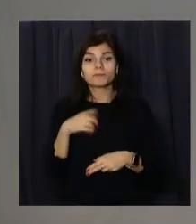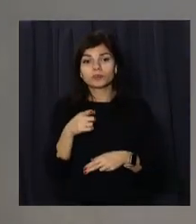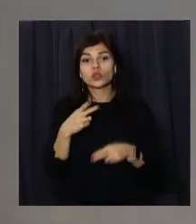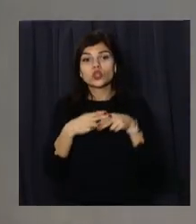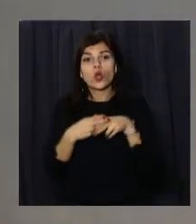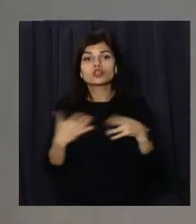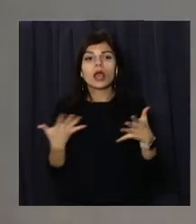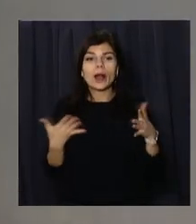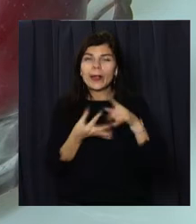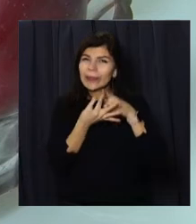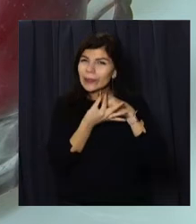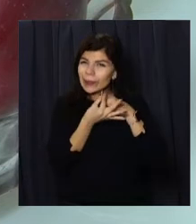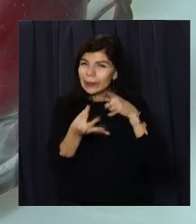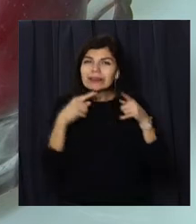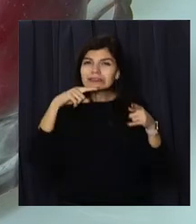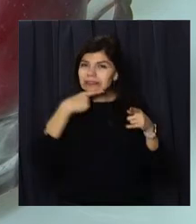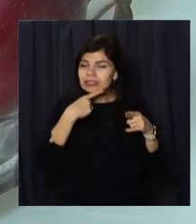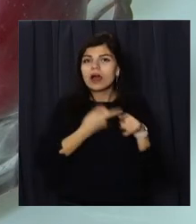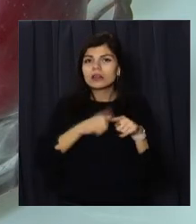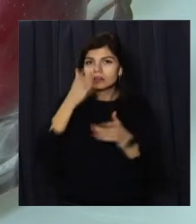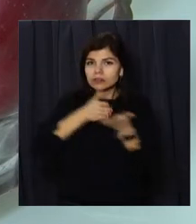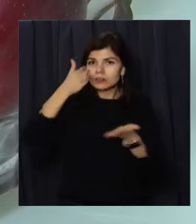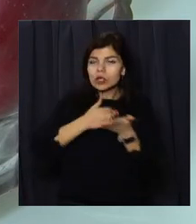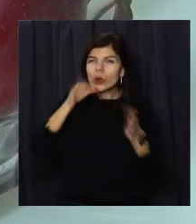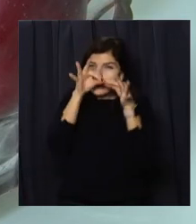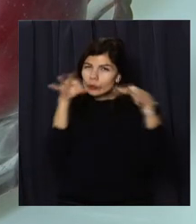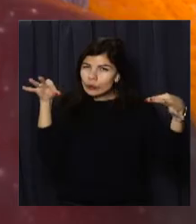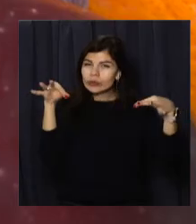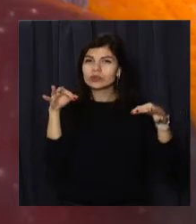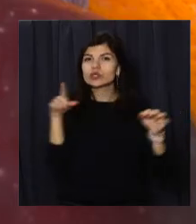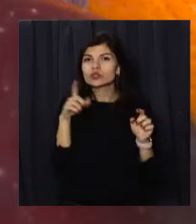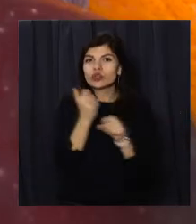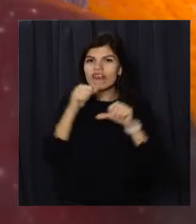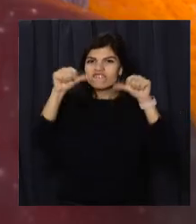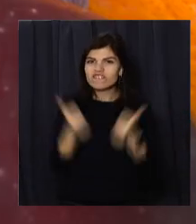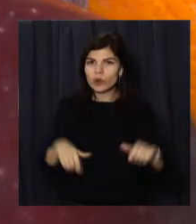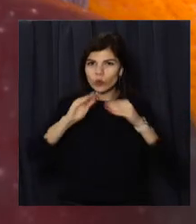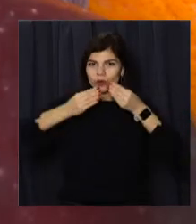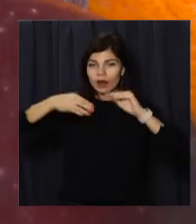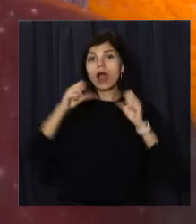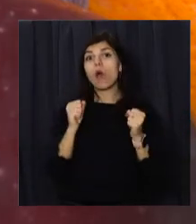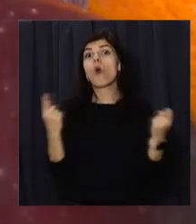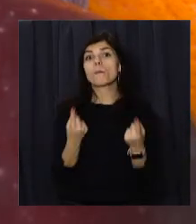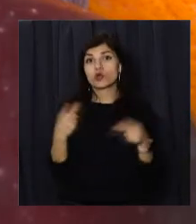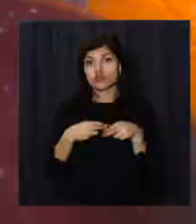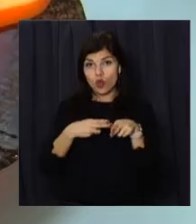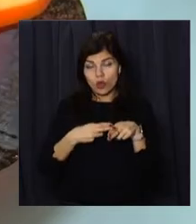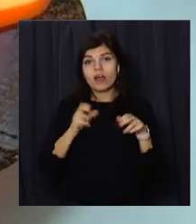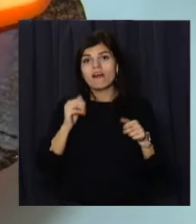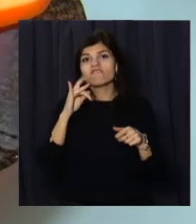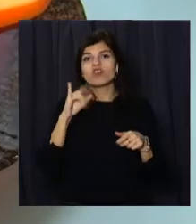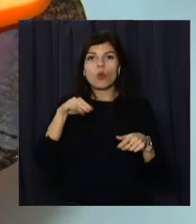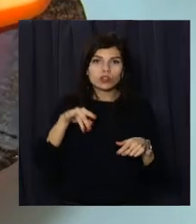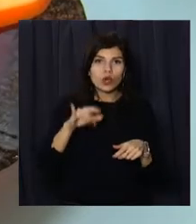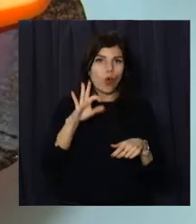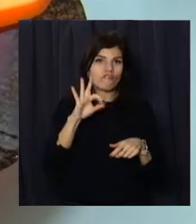режем плотные фрукты, овощи. Фрукти можна обрати будь-які. Аби зробити нарізку незвичною, достатньо вивчити декілька елементів карвінгу –